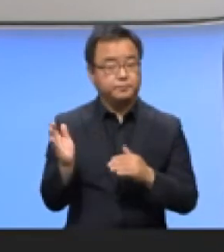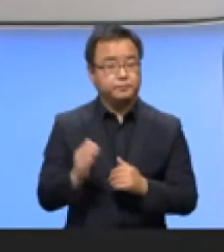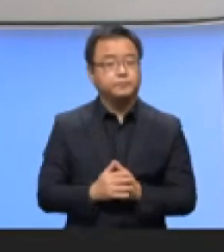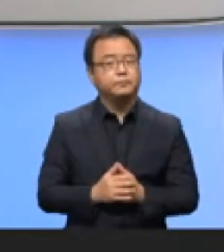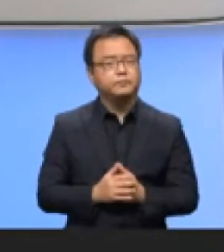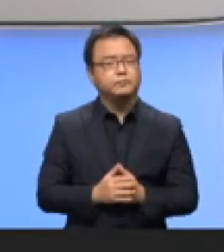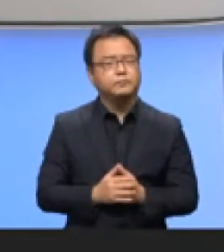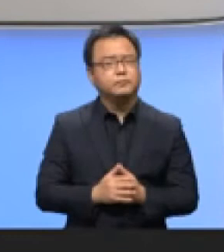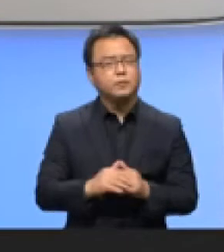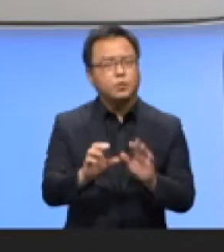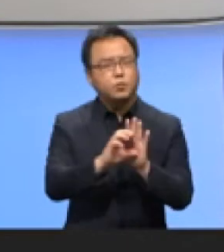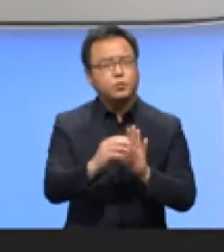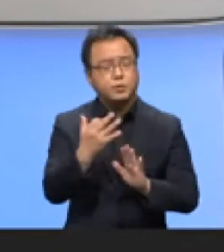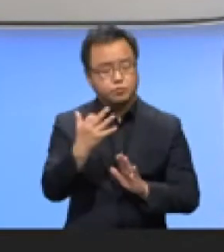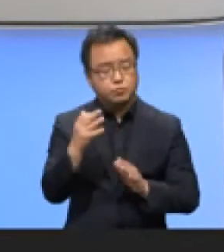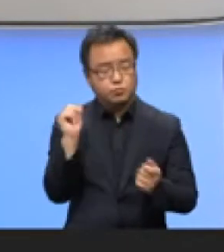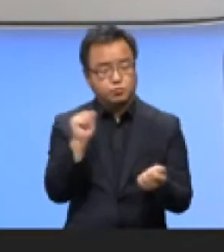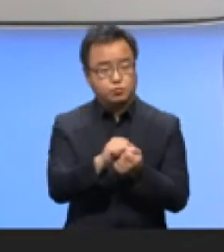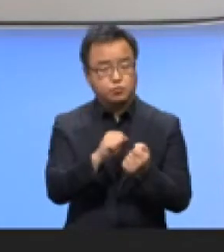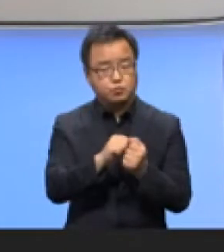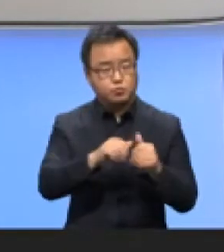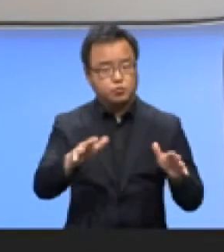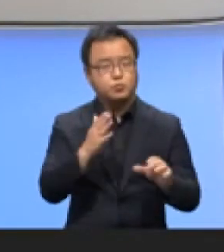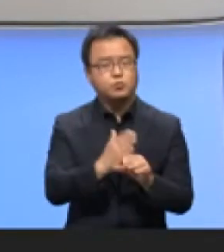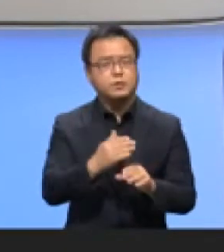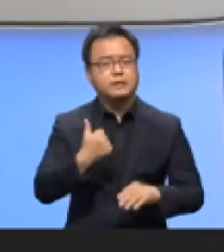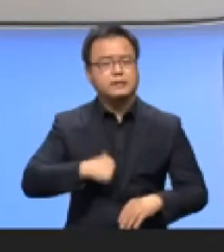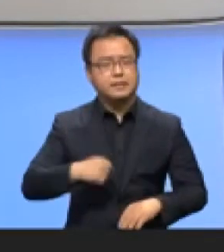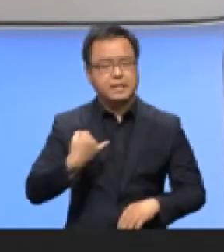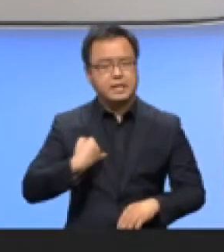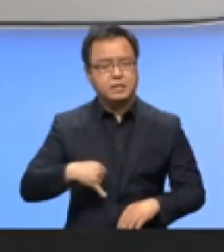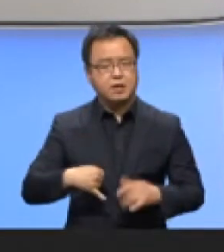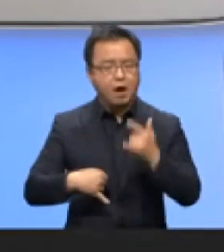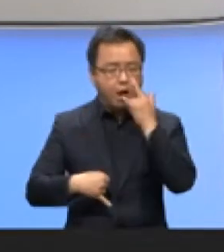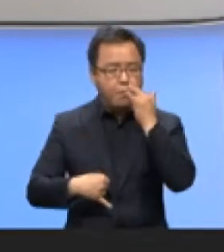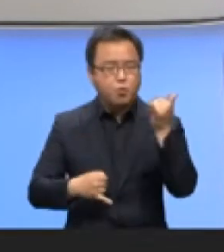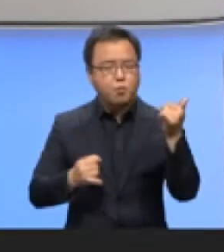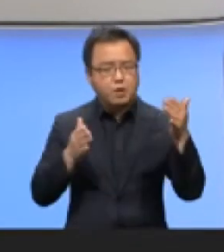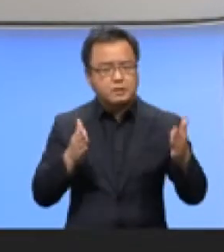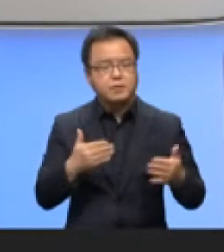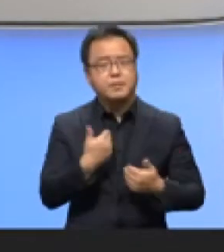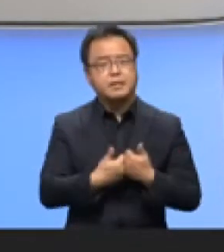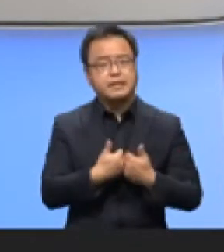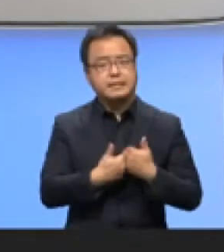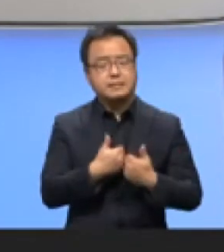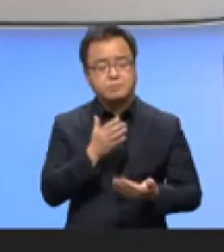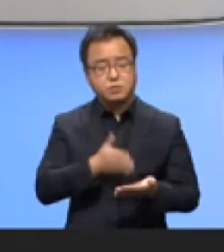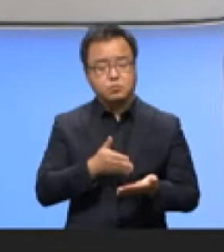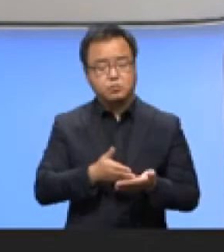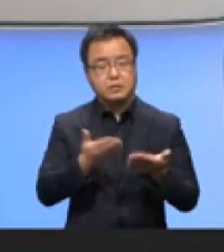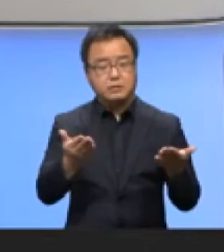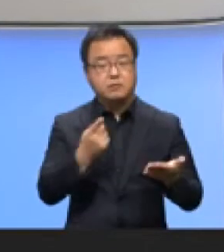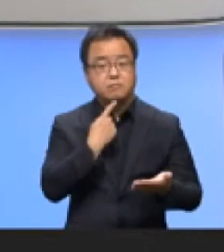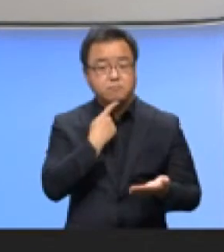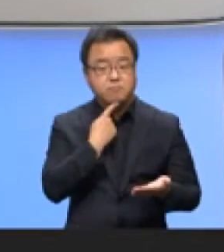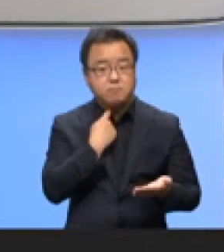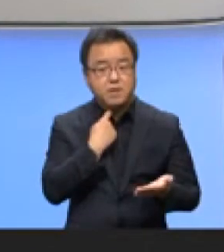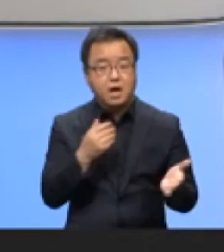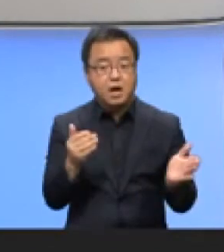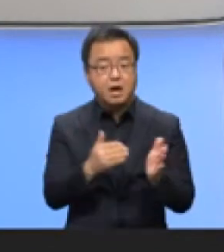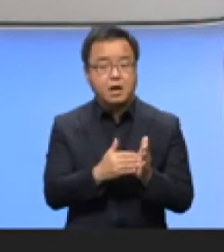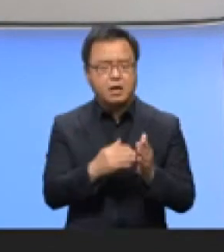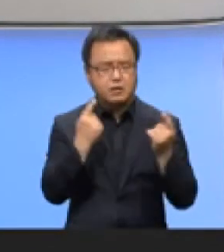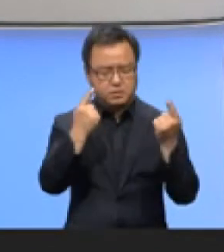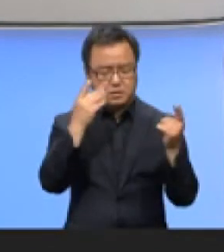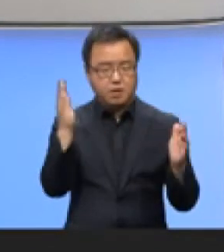보죠. 코로나19가 확산하면서 자녀와 부모 간에 갈등이 생기고 있다는 뉴스는 전해드린 적이 있지만 대학생 자녀와